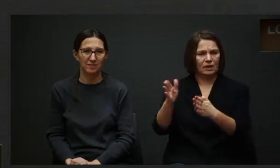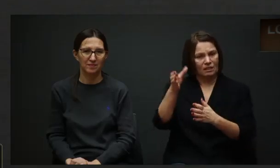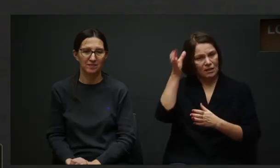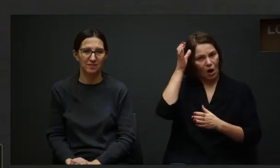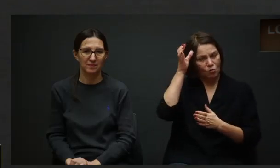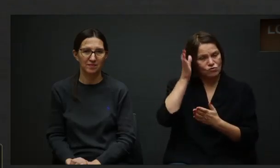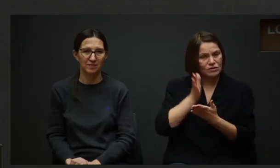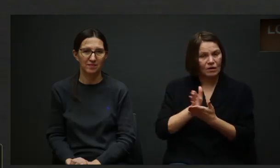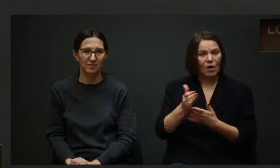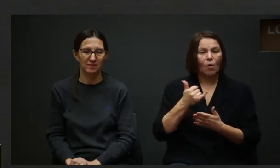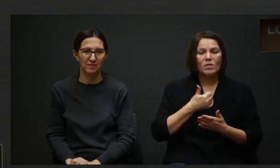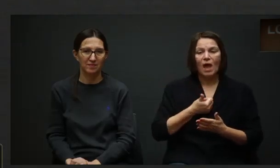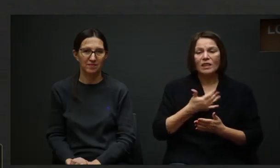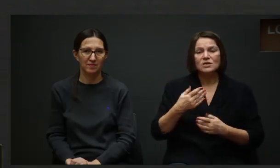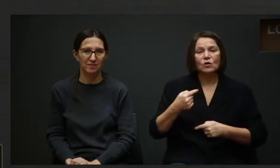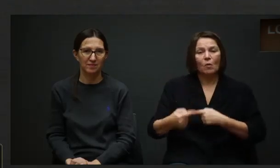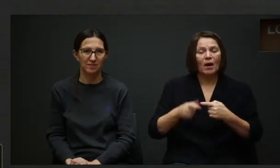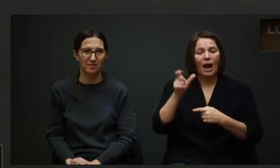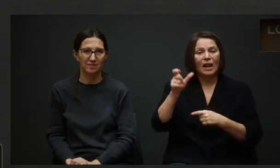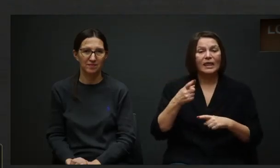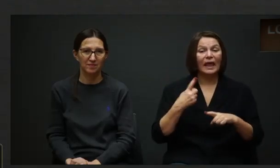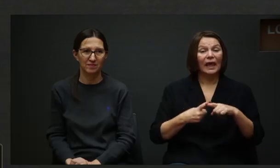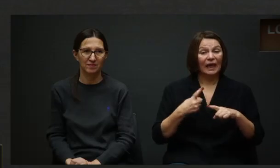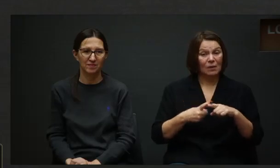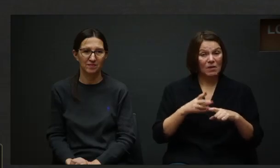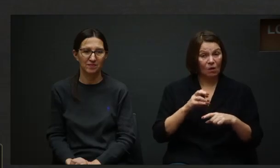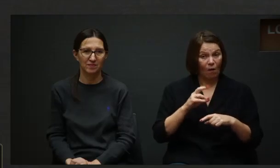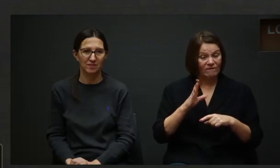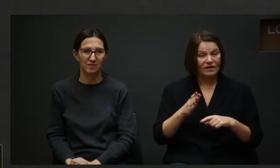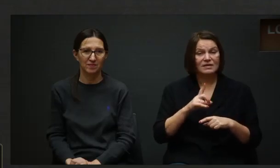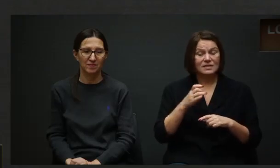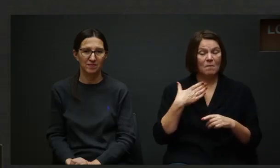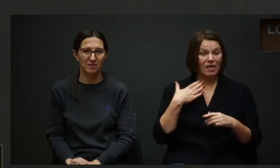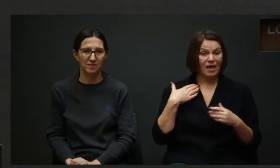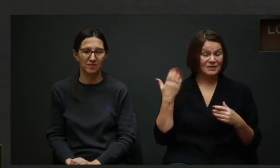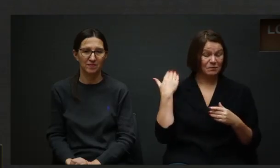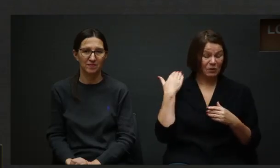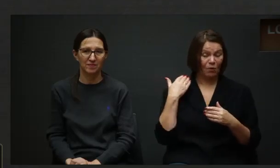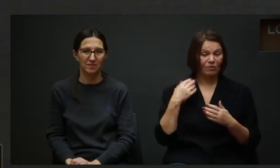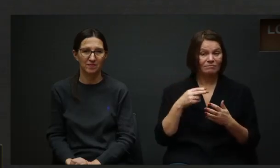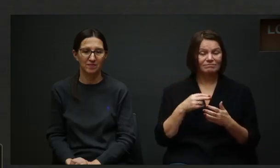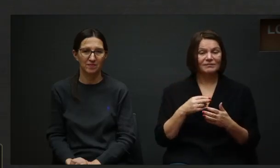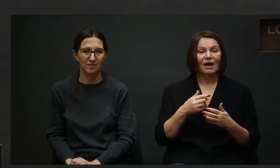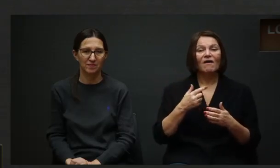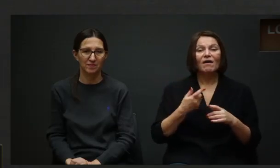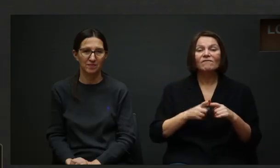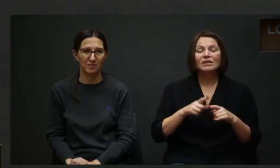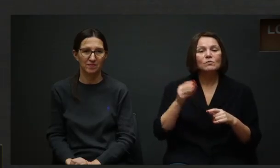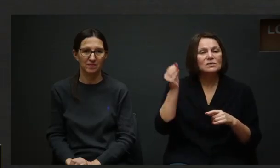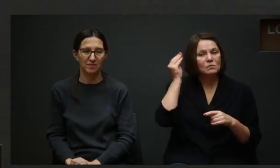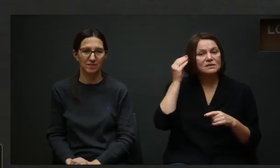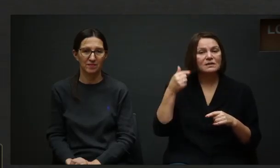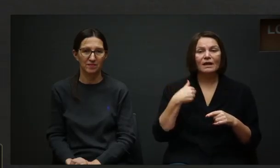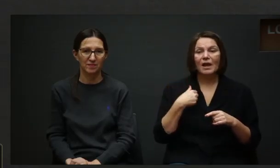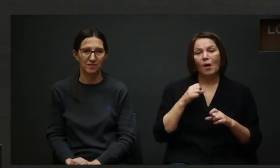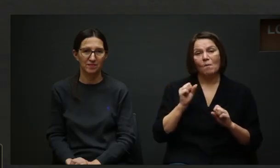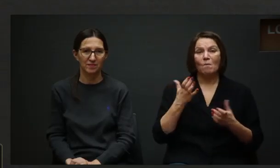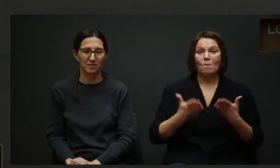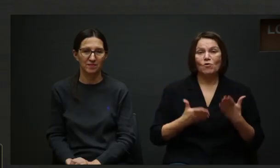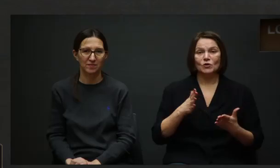У меня несколько поколений химиков за моей спиной стоят. И я в этом смысле, может